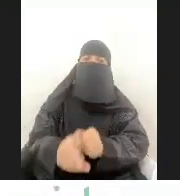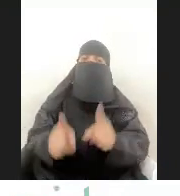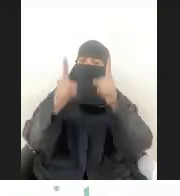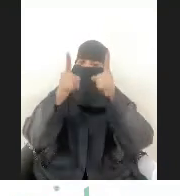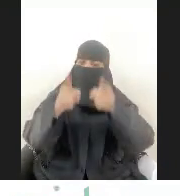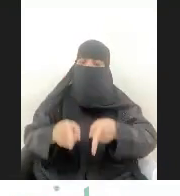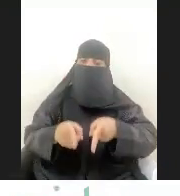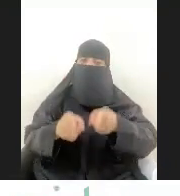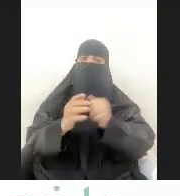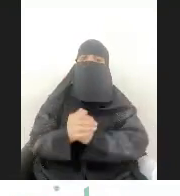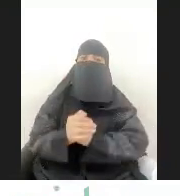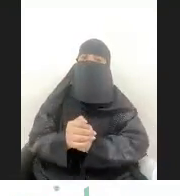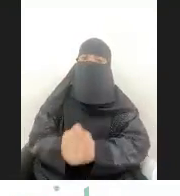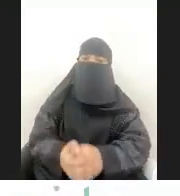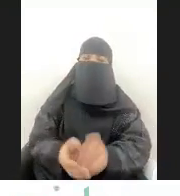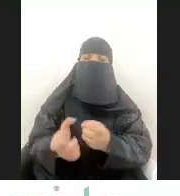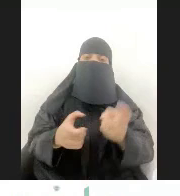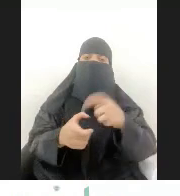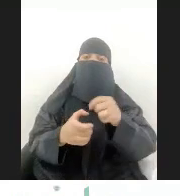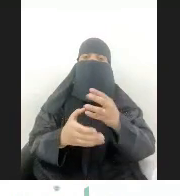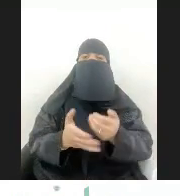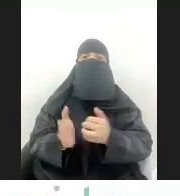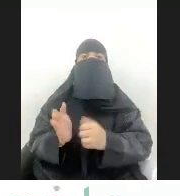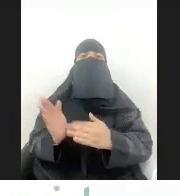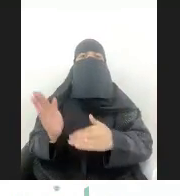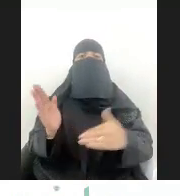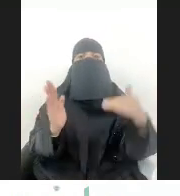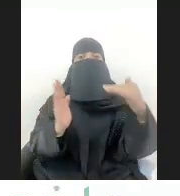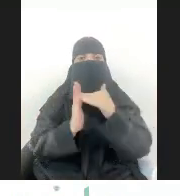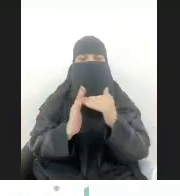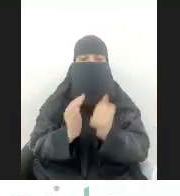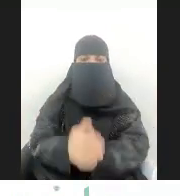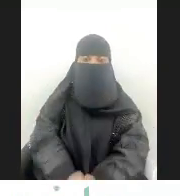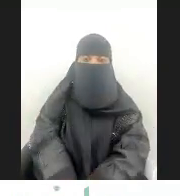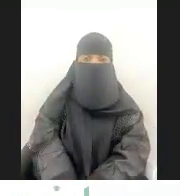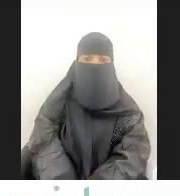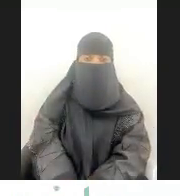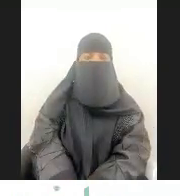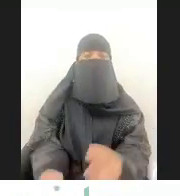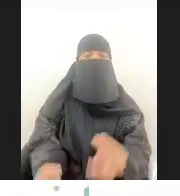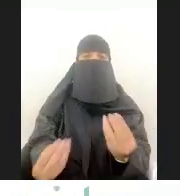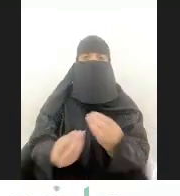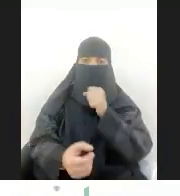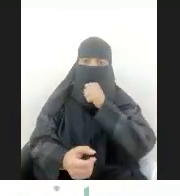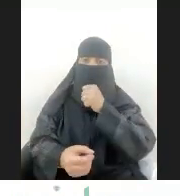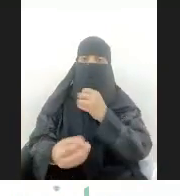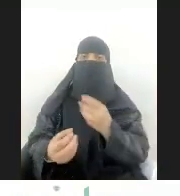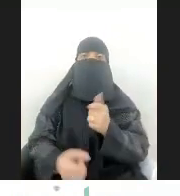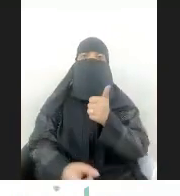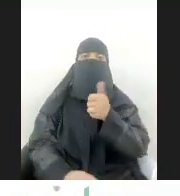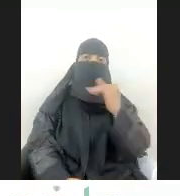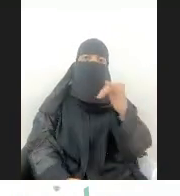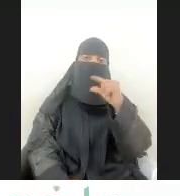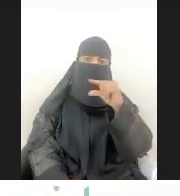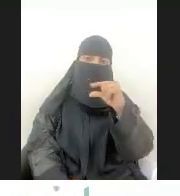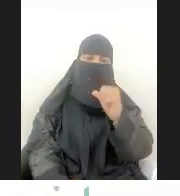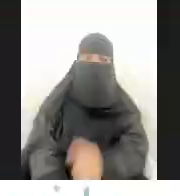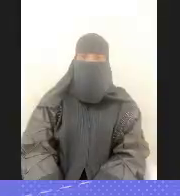الكريم. وبالتالي وصلنا إلى الختام، والآن المايك مع الأستاذ أحمد. تفضل أستاذ أحمد.